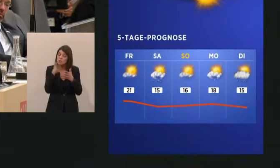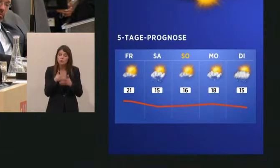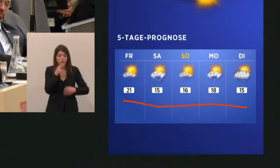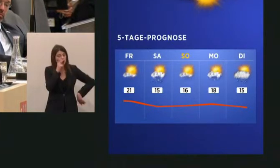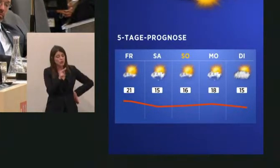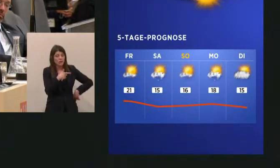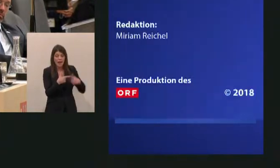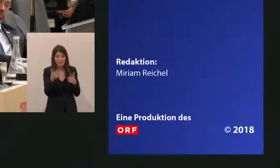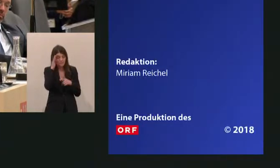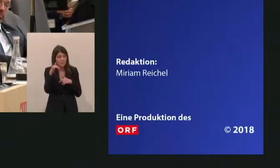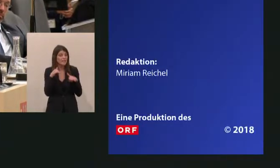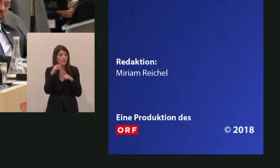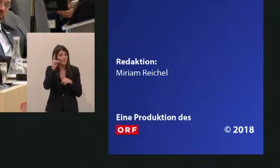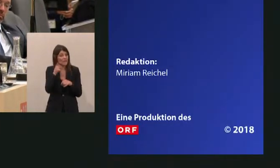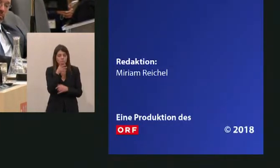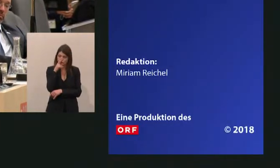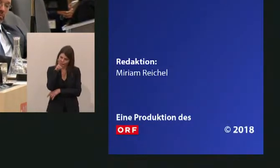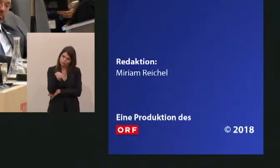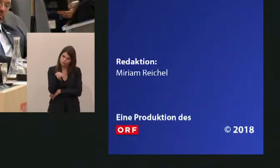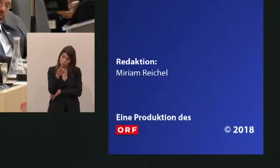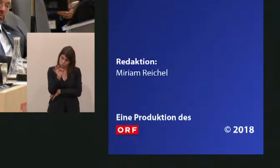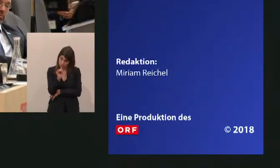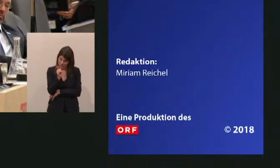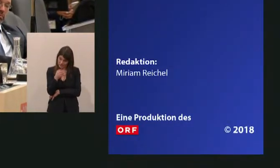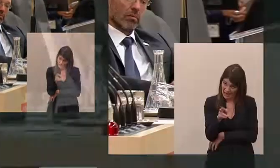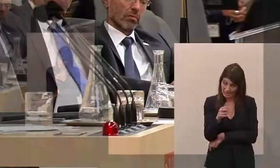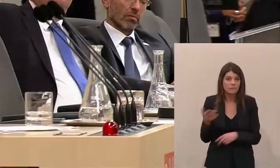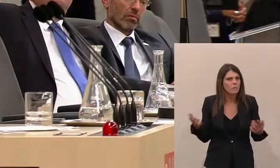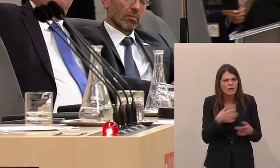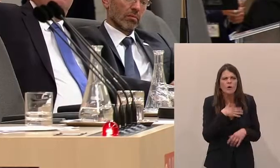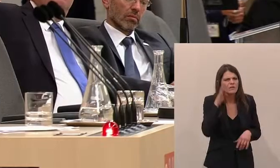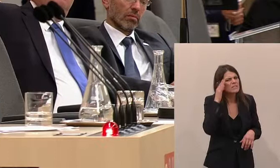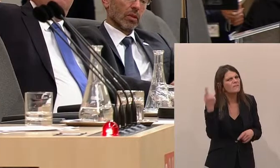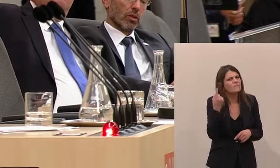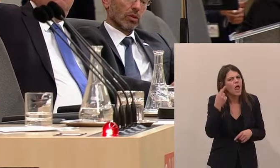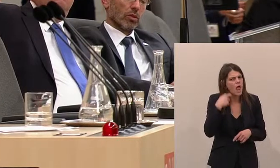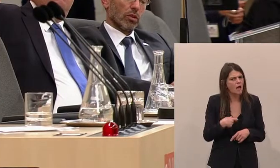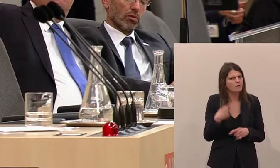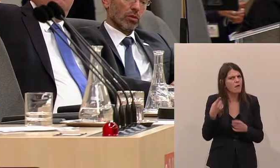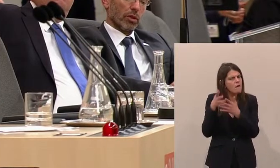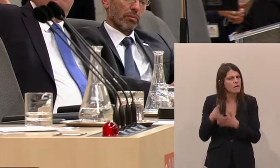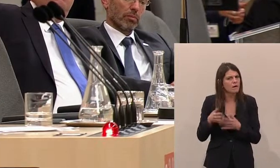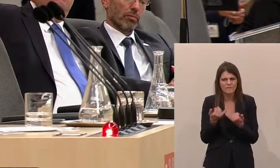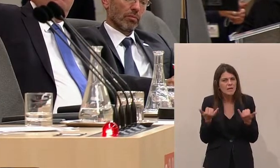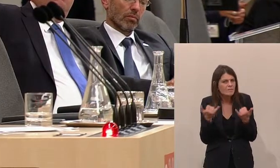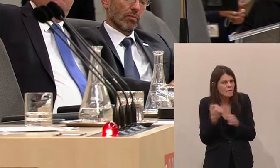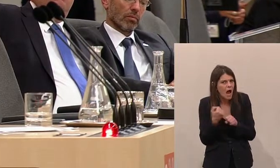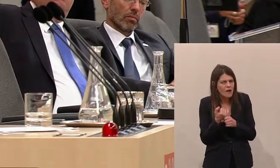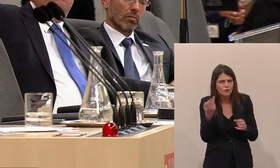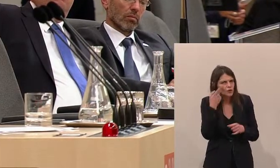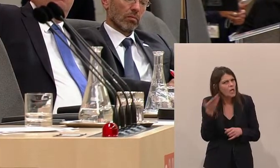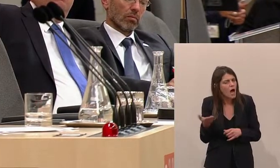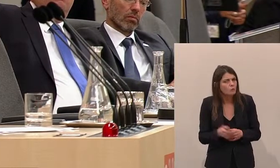der Landespolizeidirektion Wien. Herr Minister Kickl möchte wissen, wer genau nimmt ab. Wie wird abgenommen? Und wie schaut das